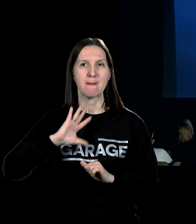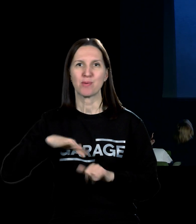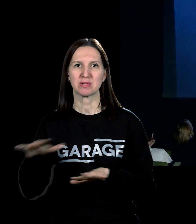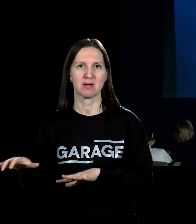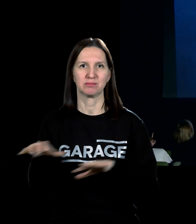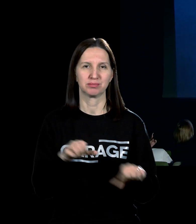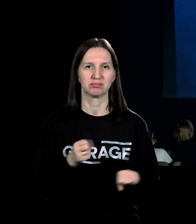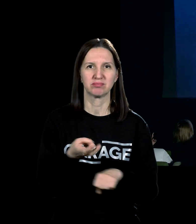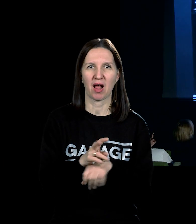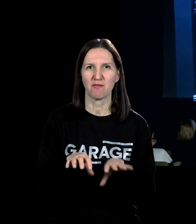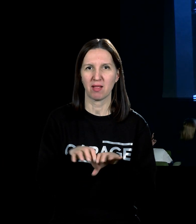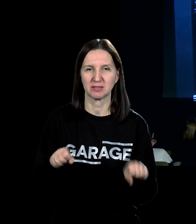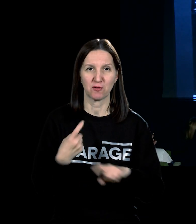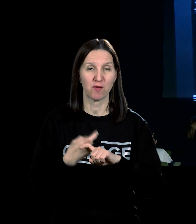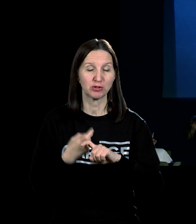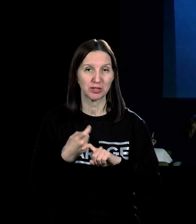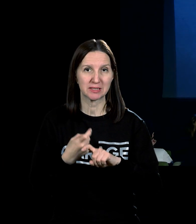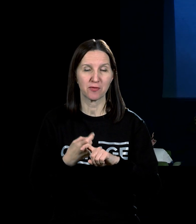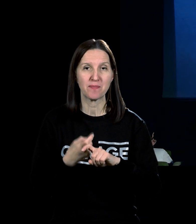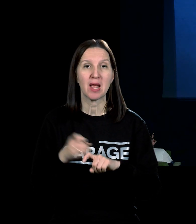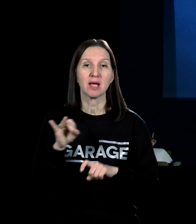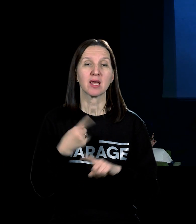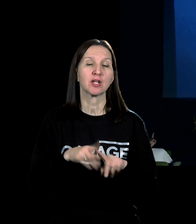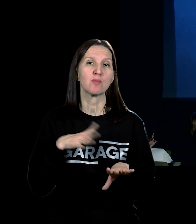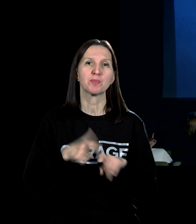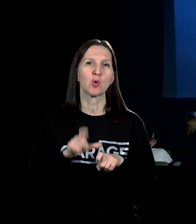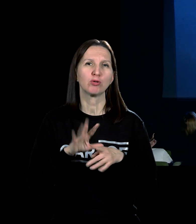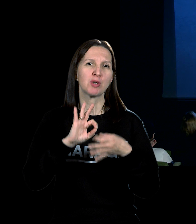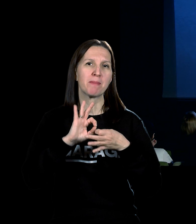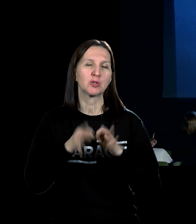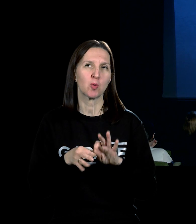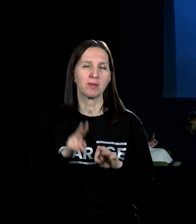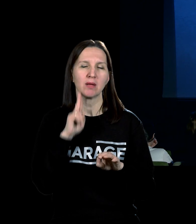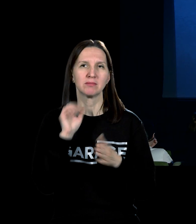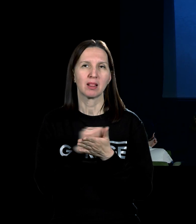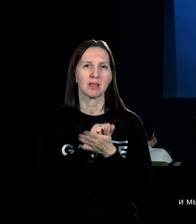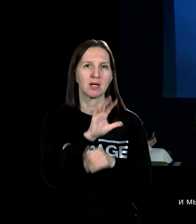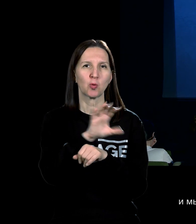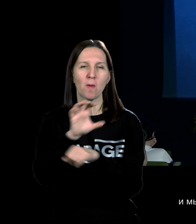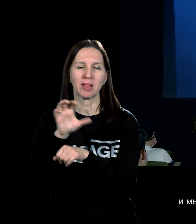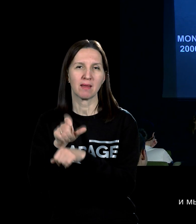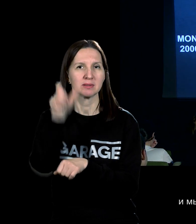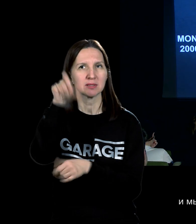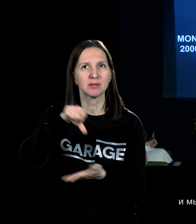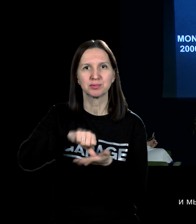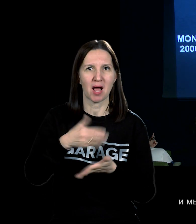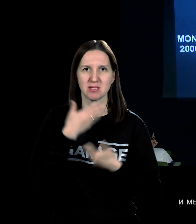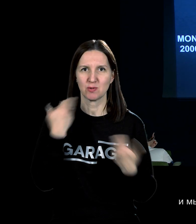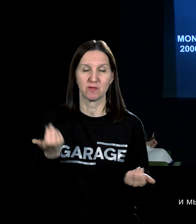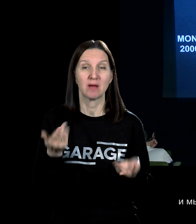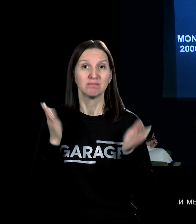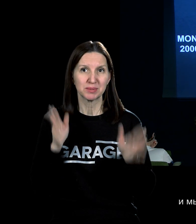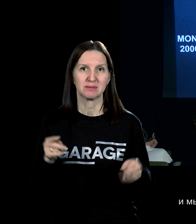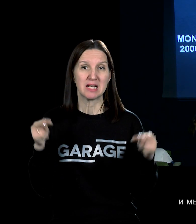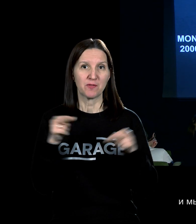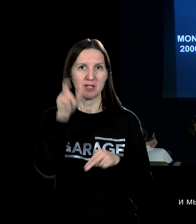после прихода фашистов. Это может быть очень подробная документация отсутствия кого-то, да, потому что свидетельства, непосредственного